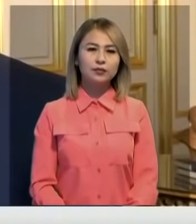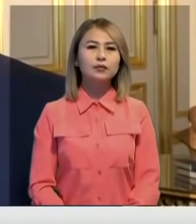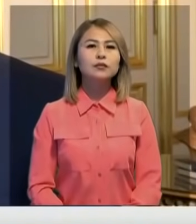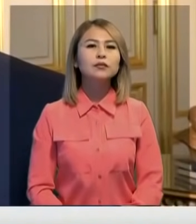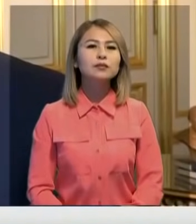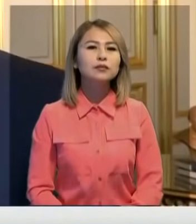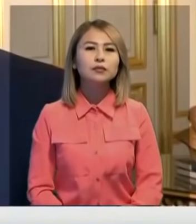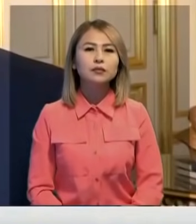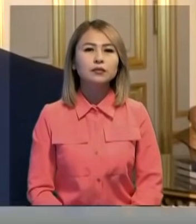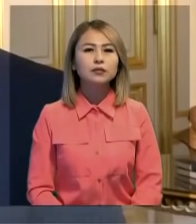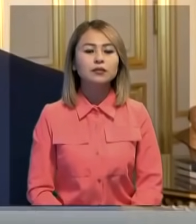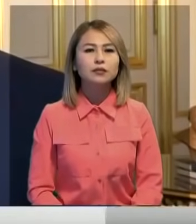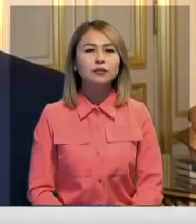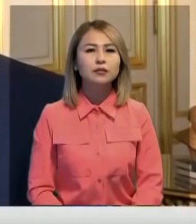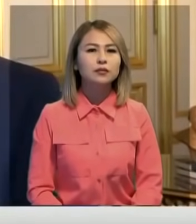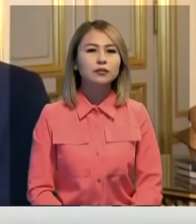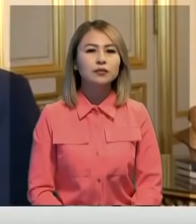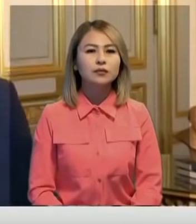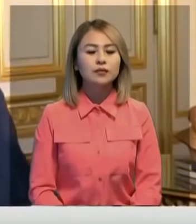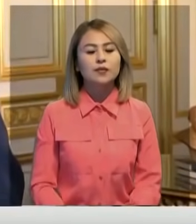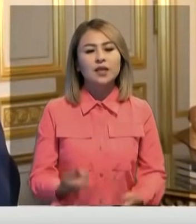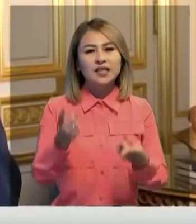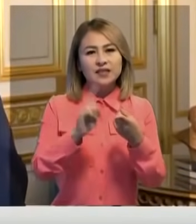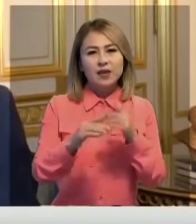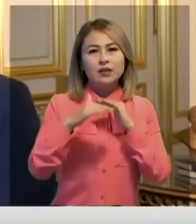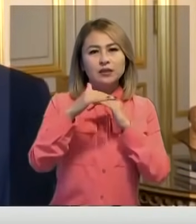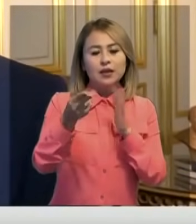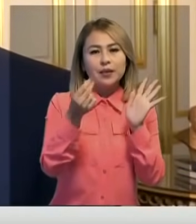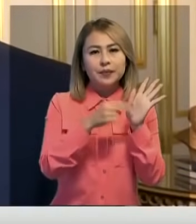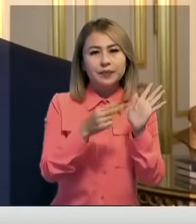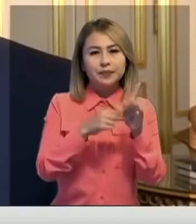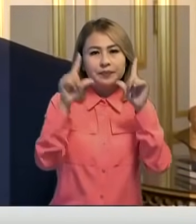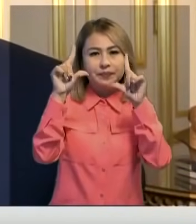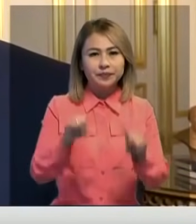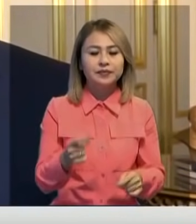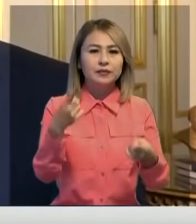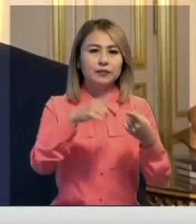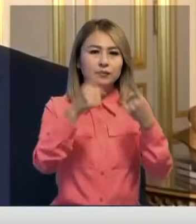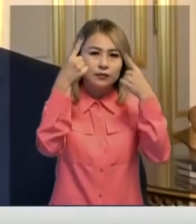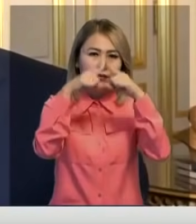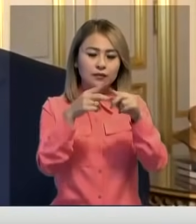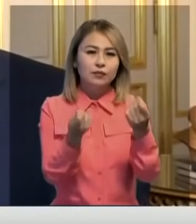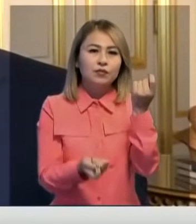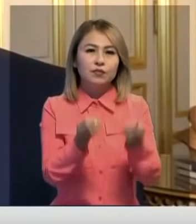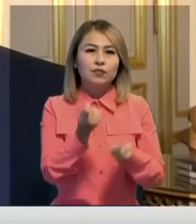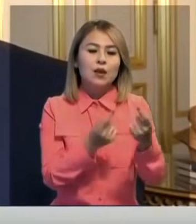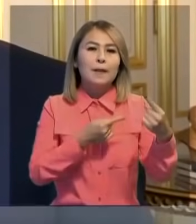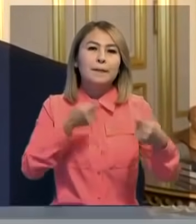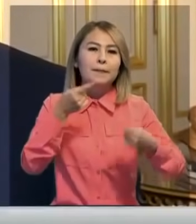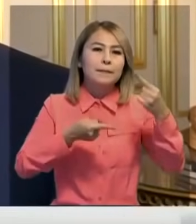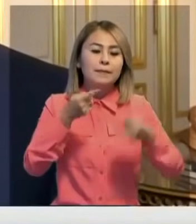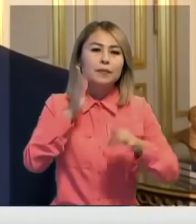За счет этого будет, конечно же, снижаться стоимость. Отандық материалдың үлесін арттырудан техниканың құны арзандап,